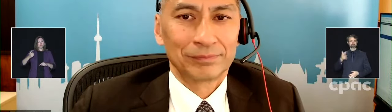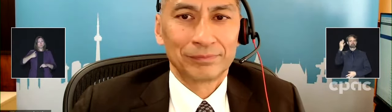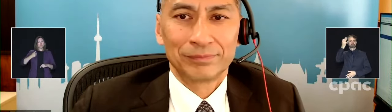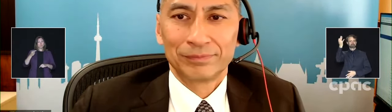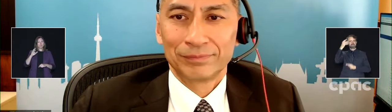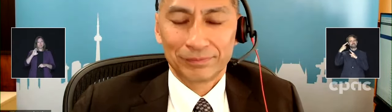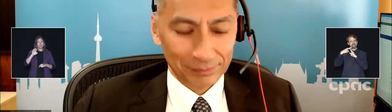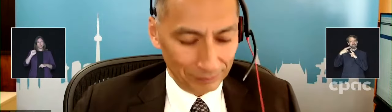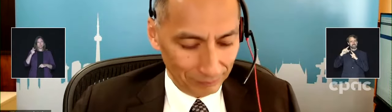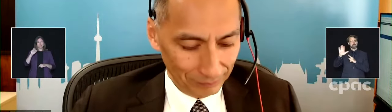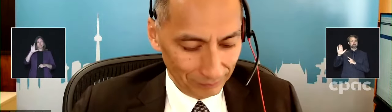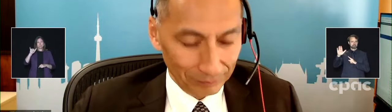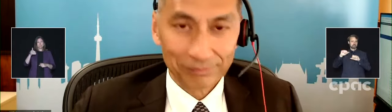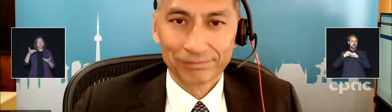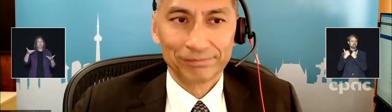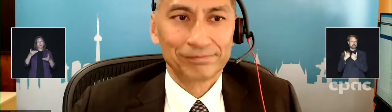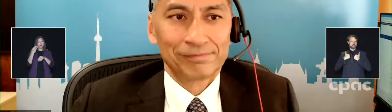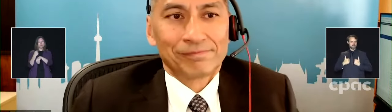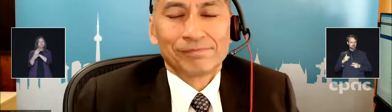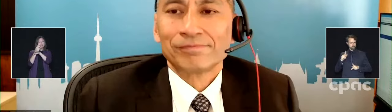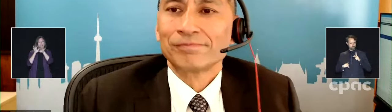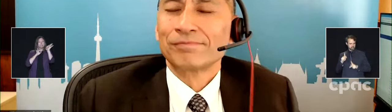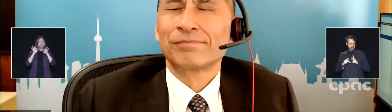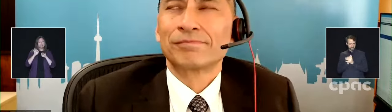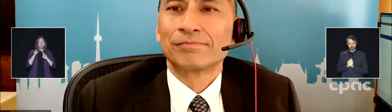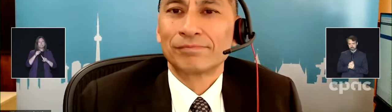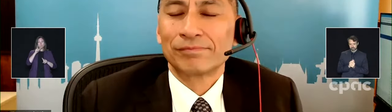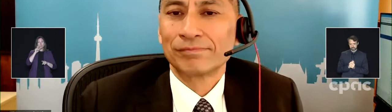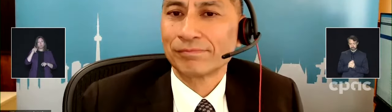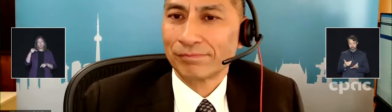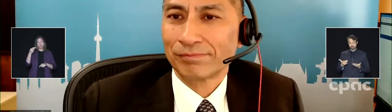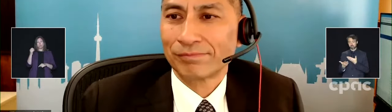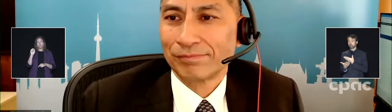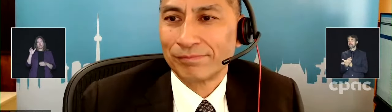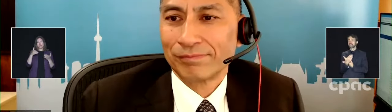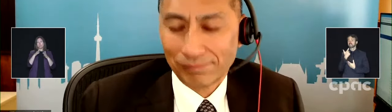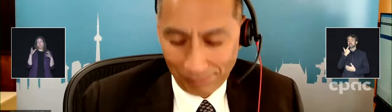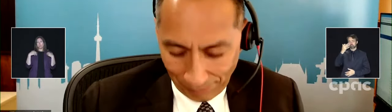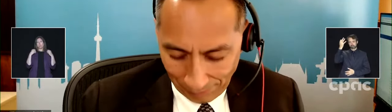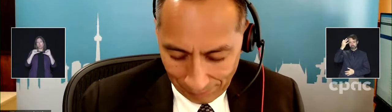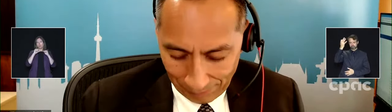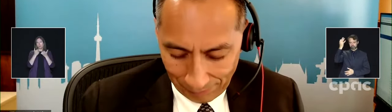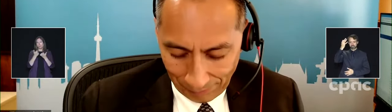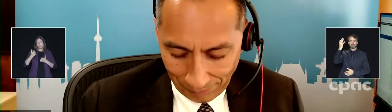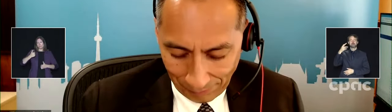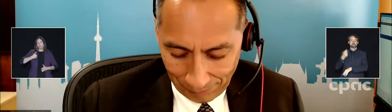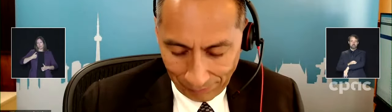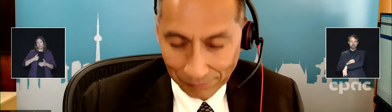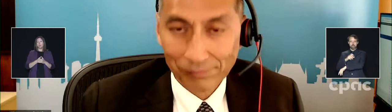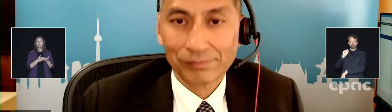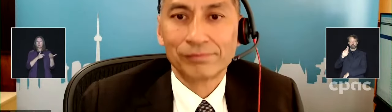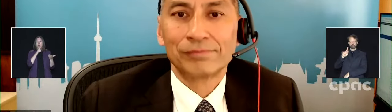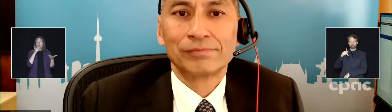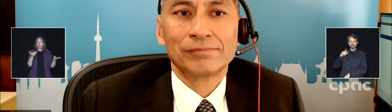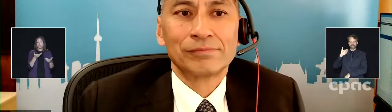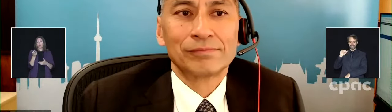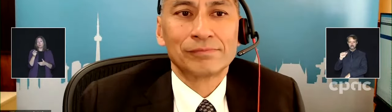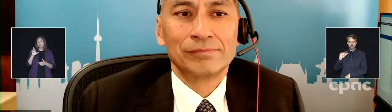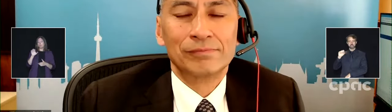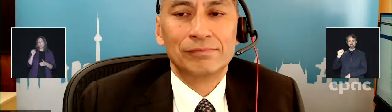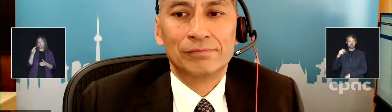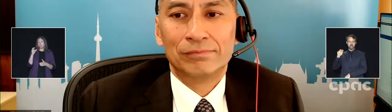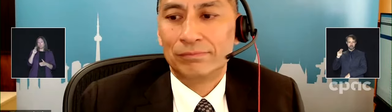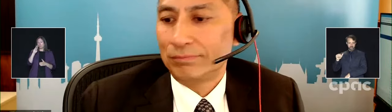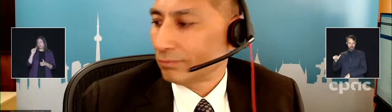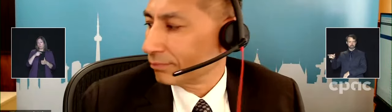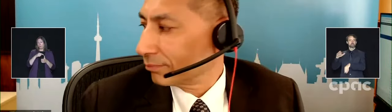des gens de la santé publique. Vous allez entendre ce matin Dr. Supriya Charma, conseillère médicale en chef à Santé Canada,